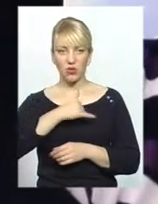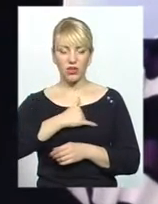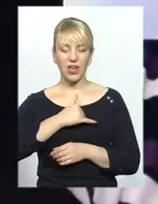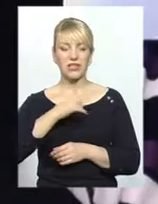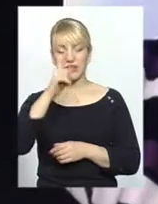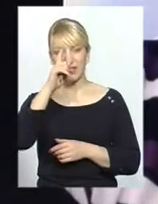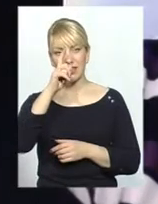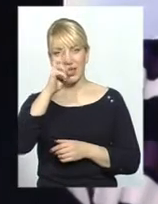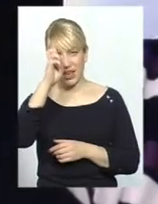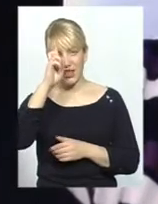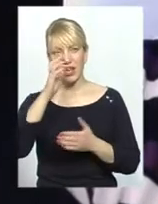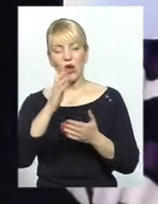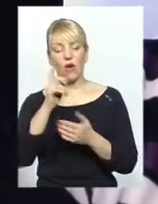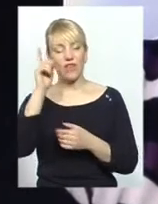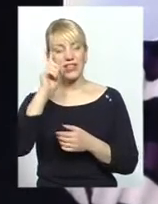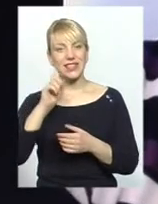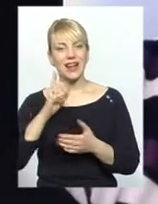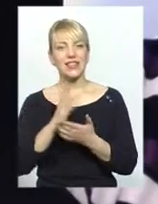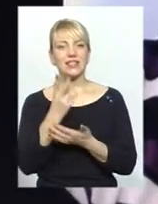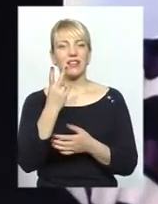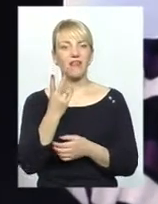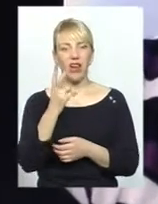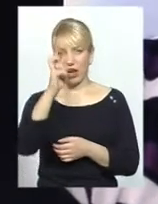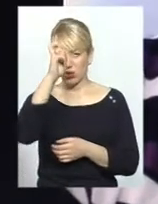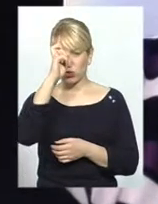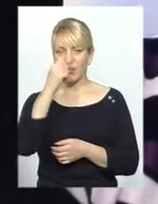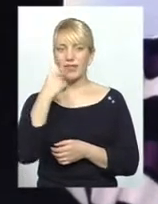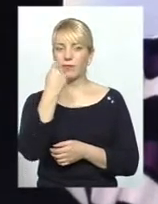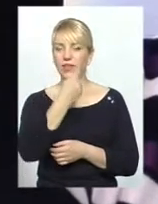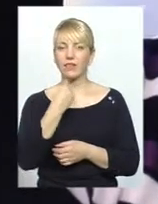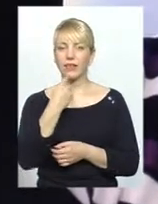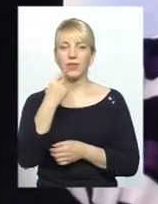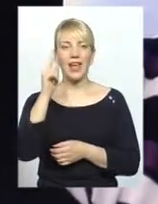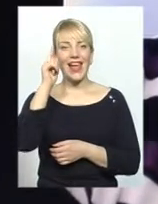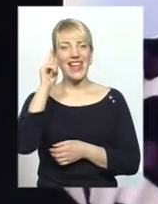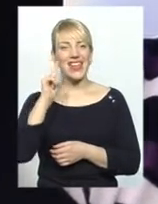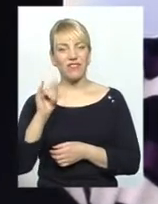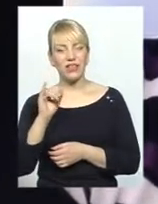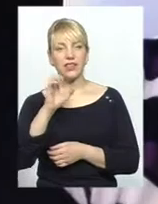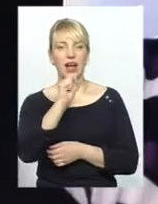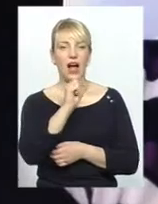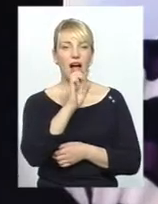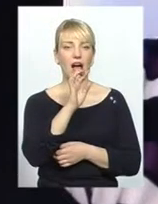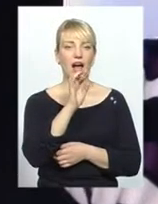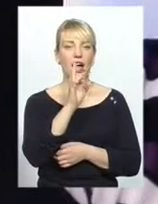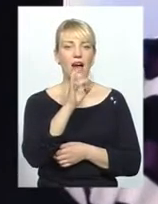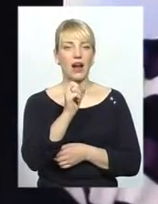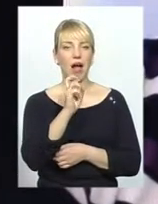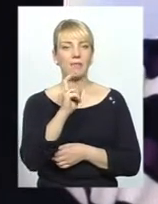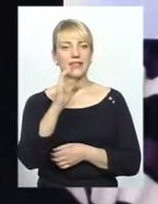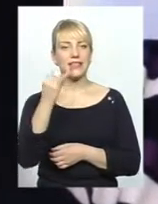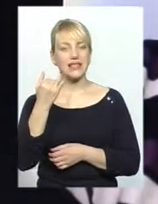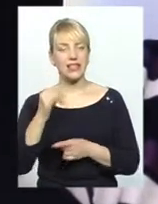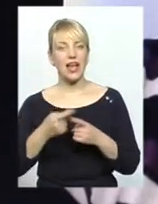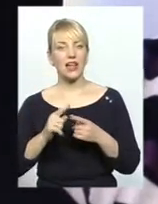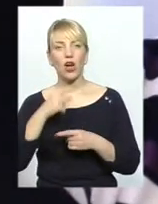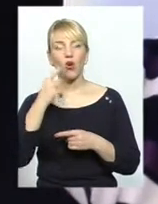вещь. В Израиле есть два государственных языка. Иврит и арабский. Это говорит